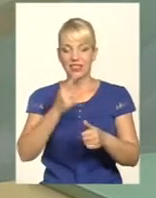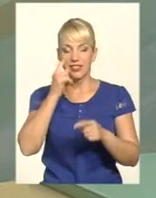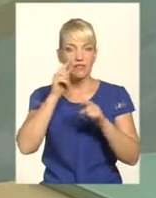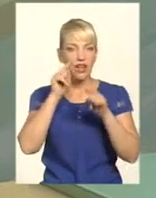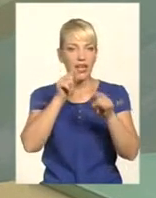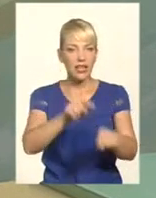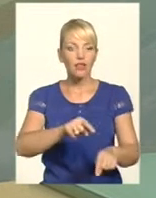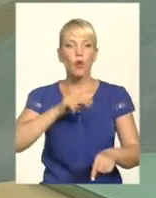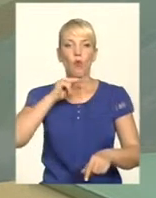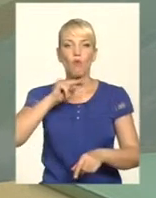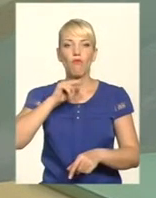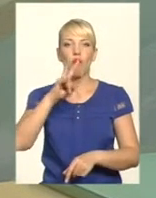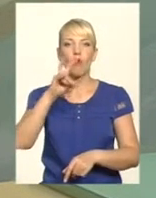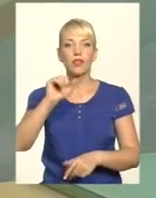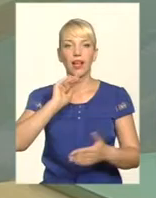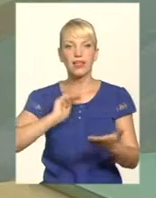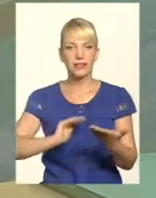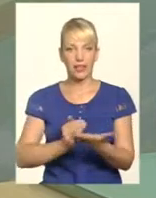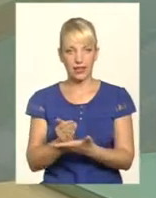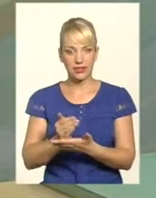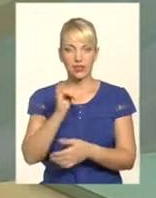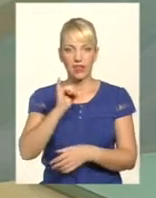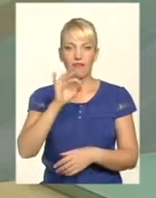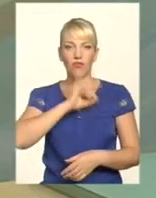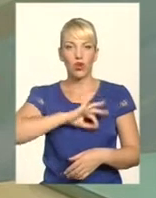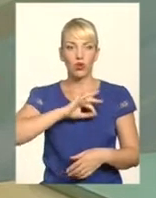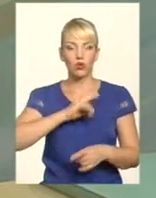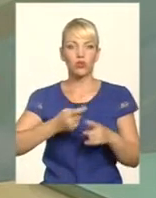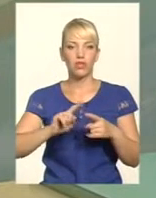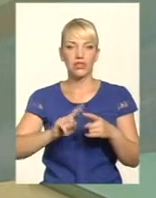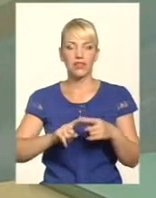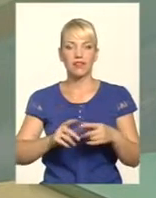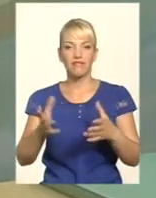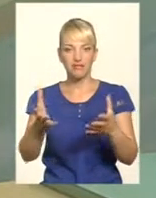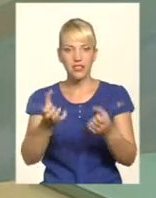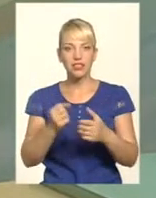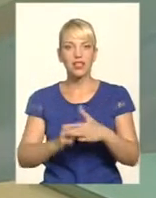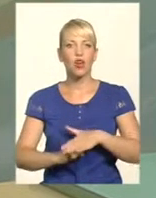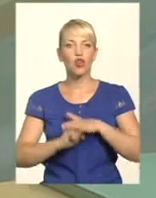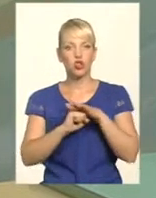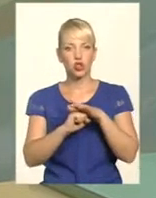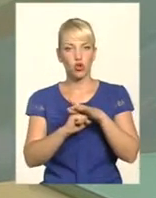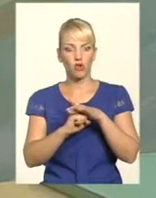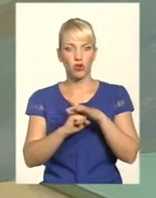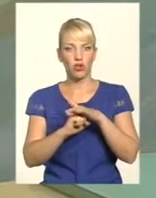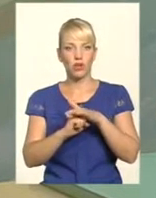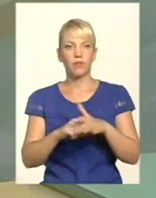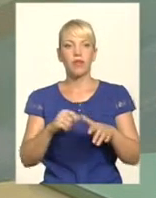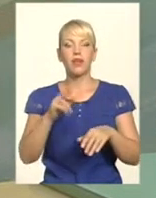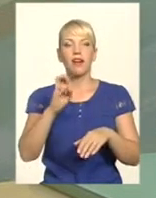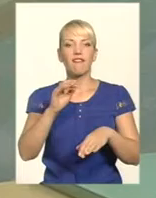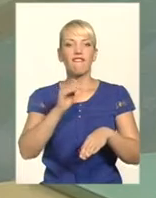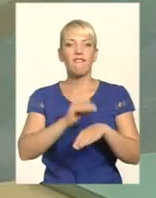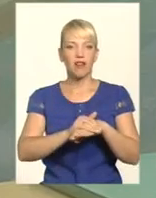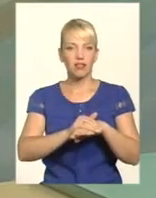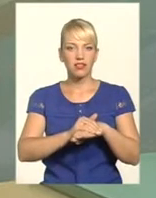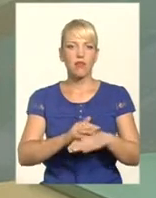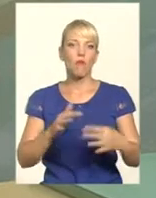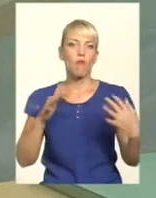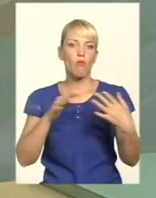і використовувати це, взяти за основу фактор бойових дій. От воно має